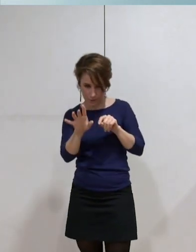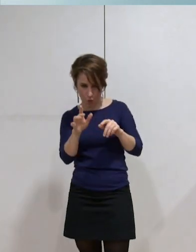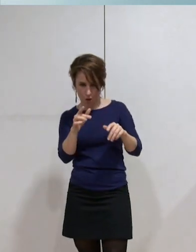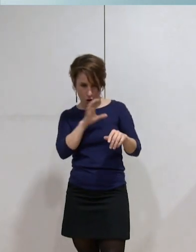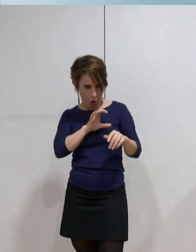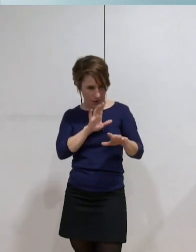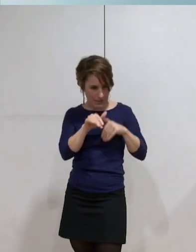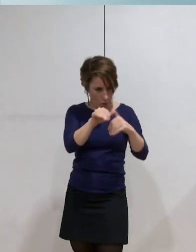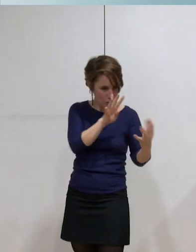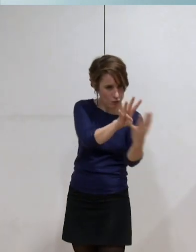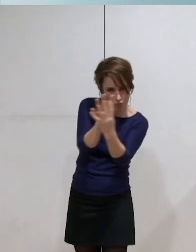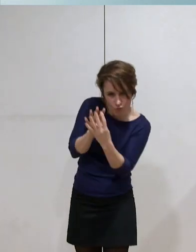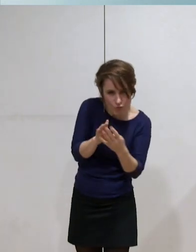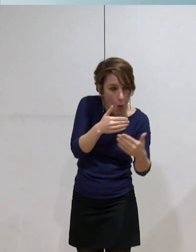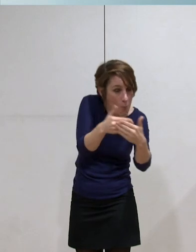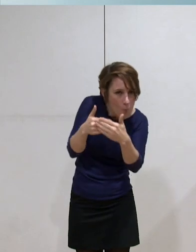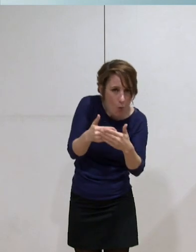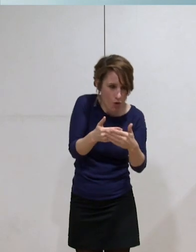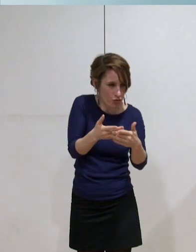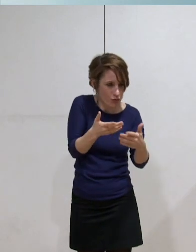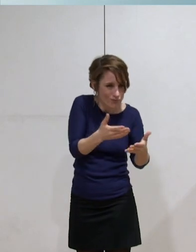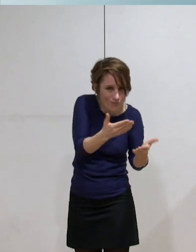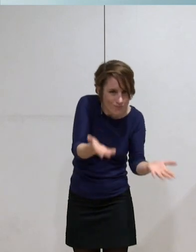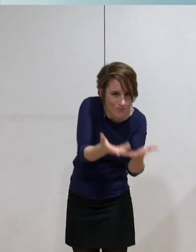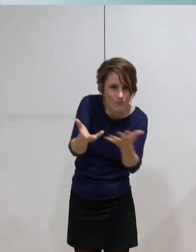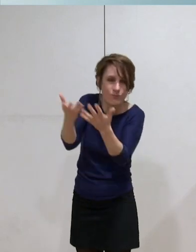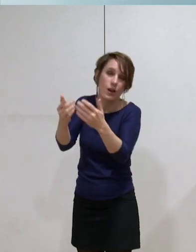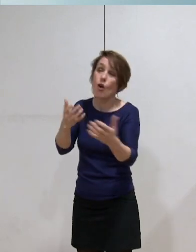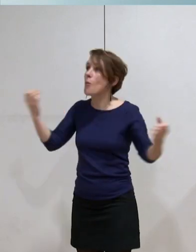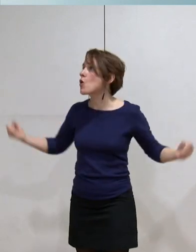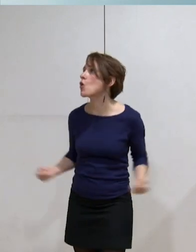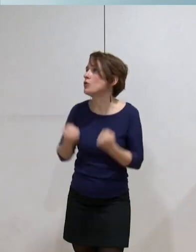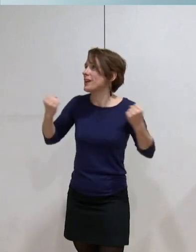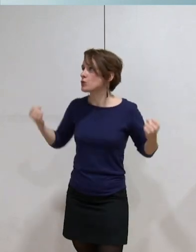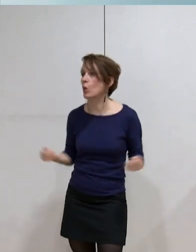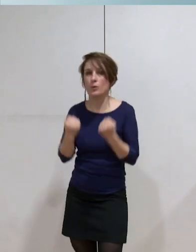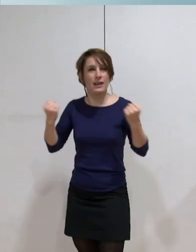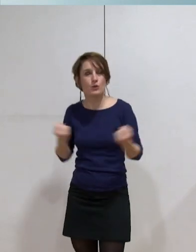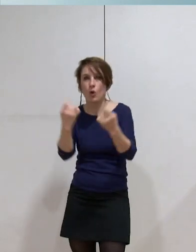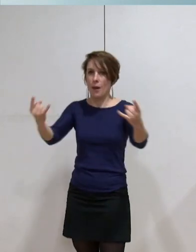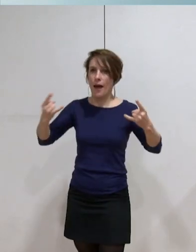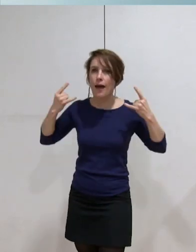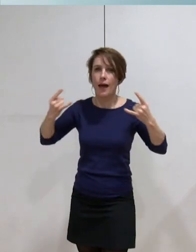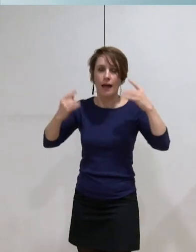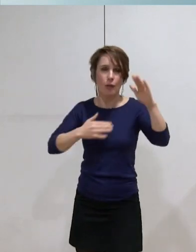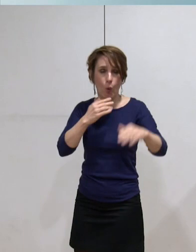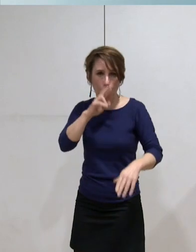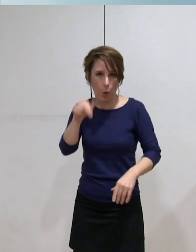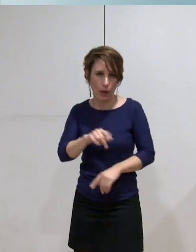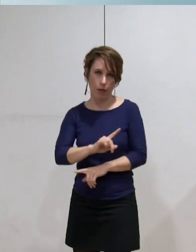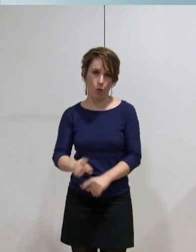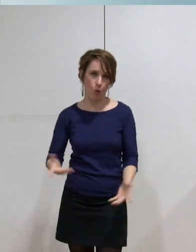proximité et d'être moins dans l'effet d'annonce et la communication à outrance qui devient votre marque de fabrique